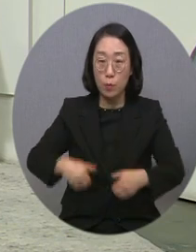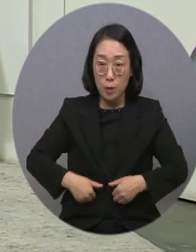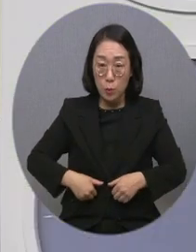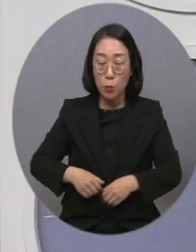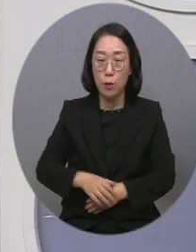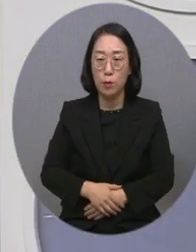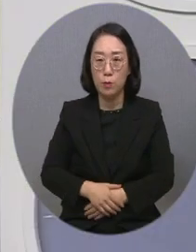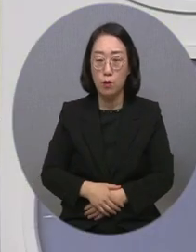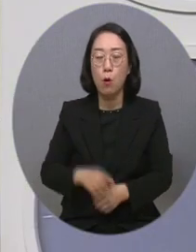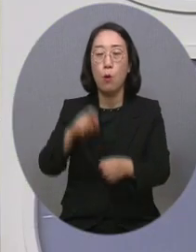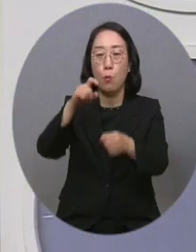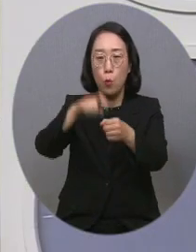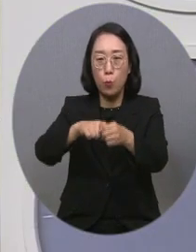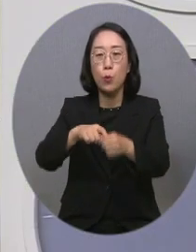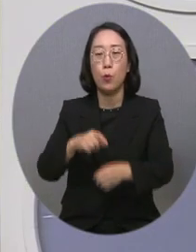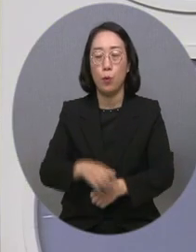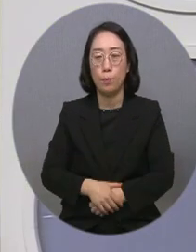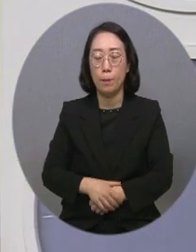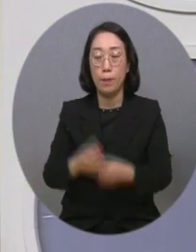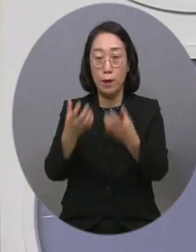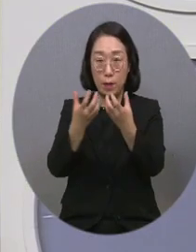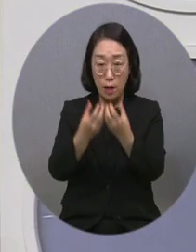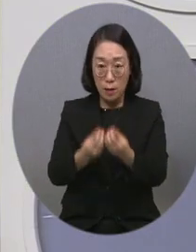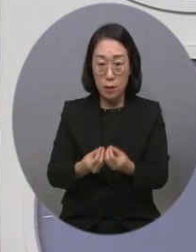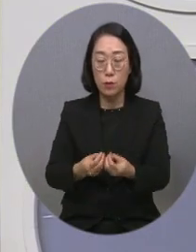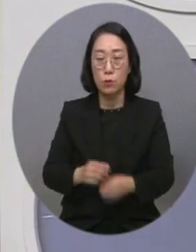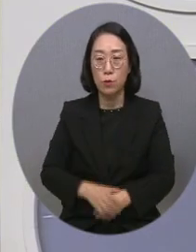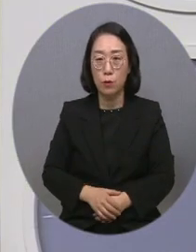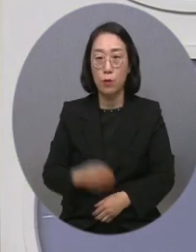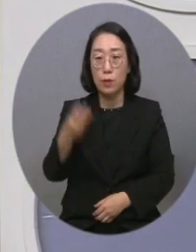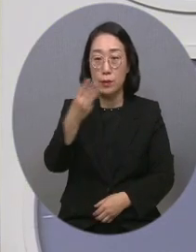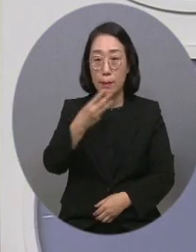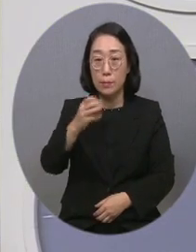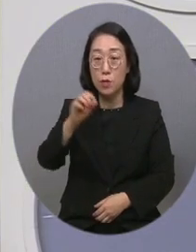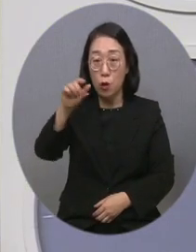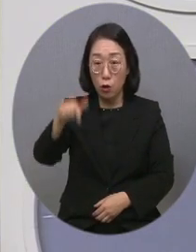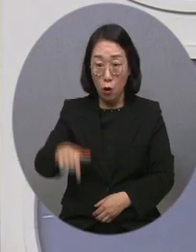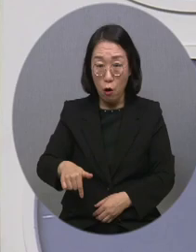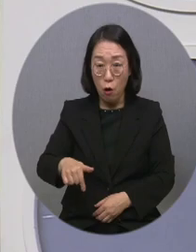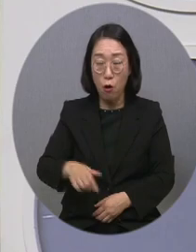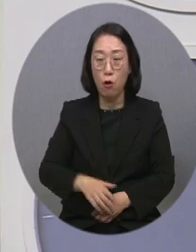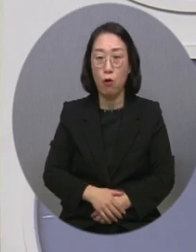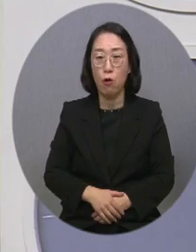목표액을 정하는데 그렇죠. 모금 목표가 예를 들어서 3,000억이다 그러면은